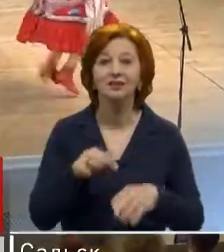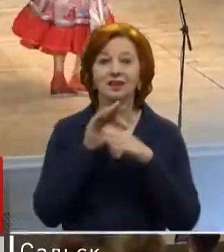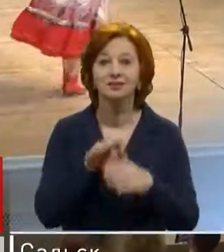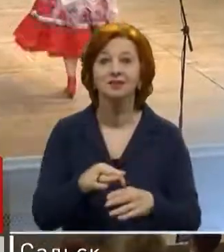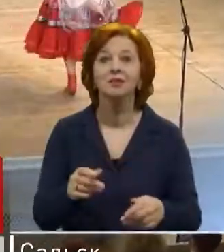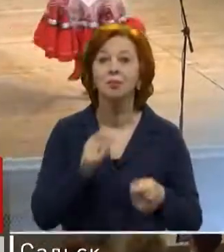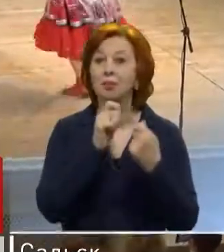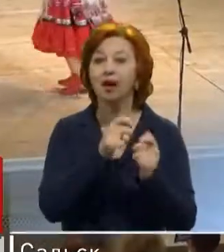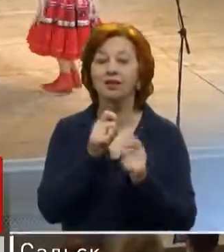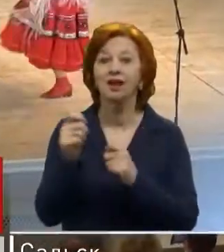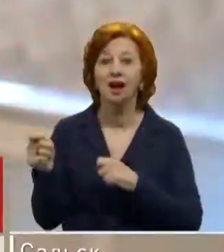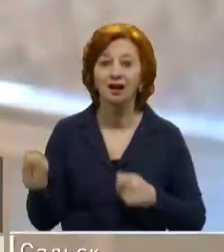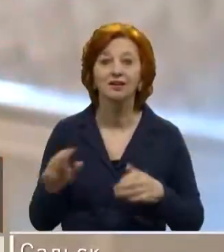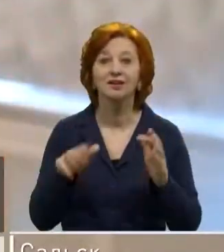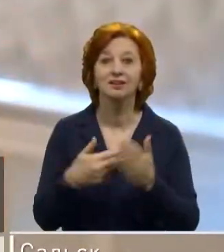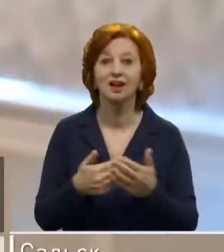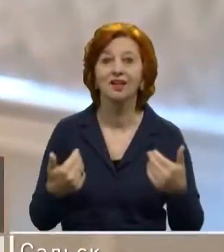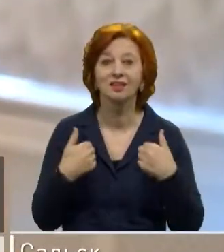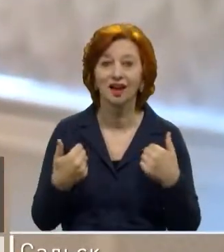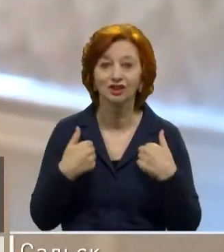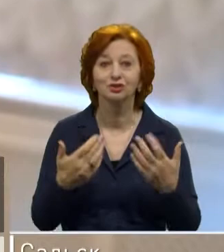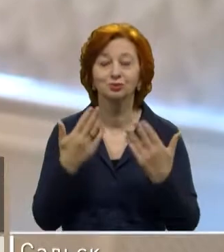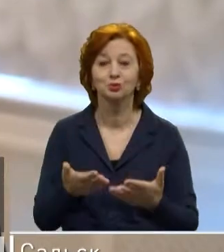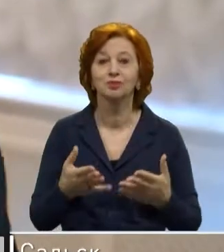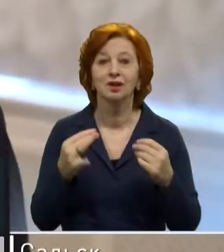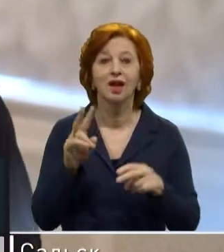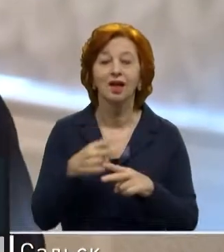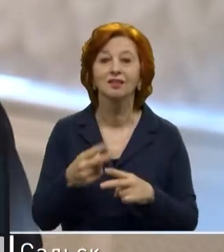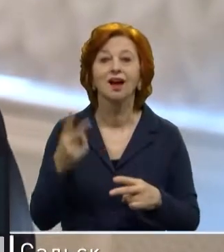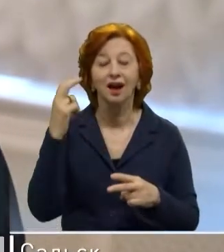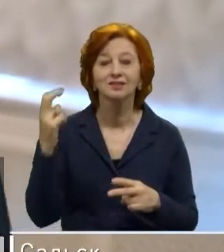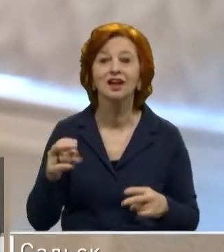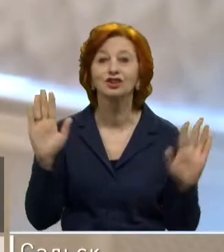подарки городу нашему. Это и казачий хор, и это